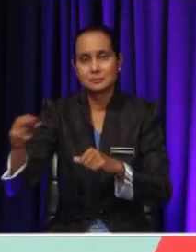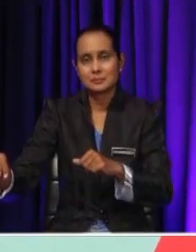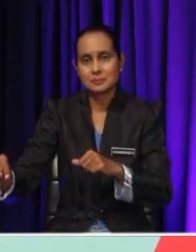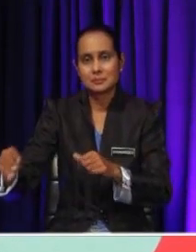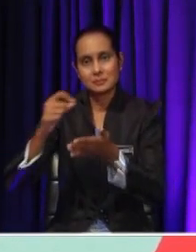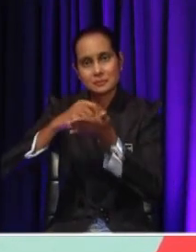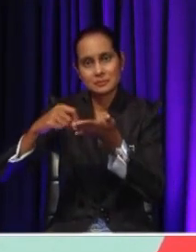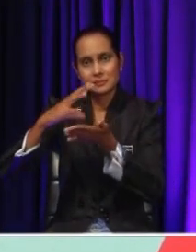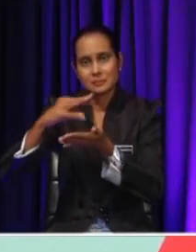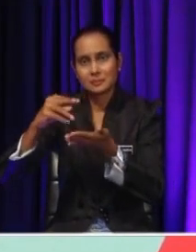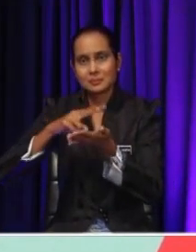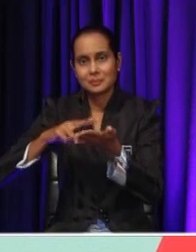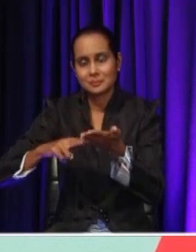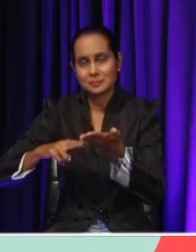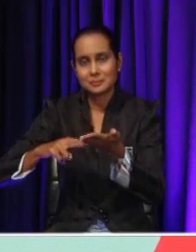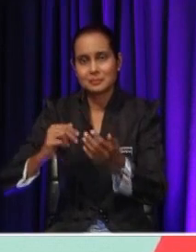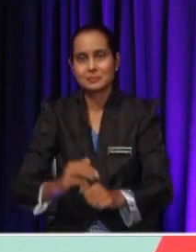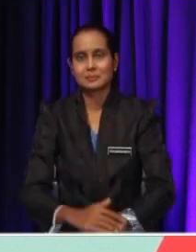menulis dan membaca